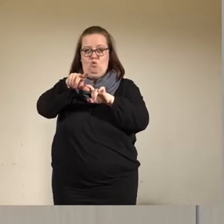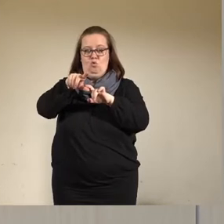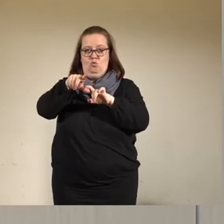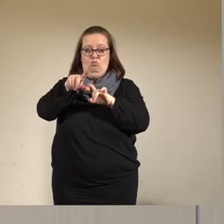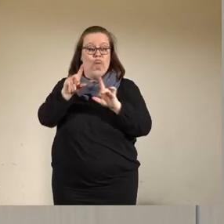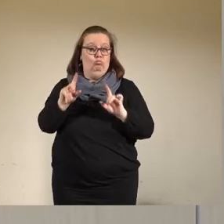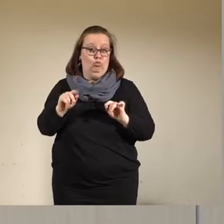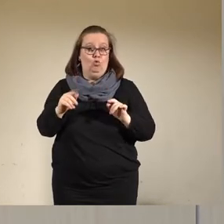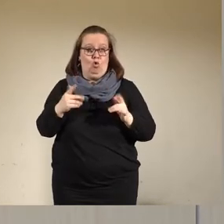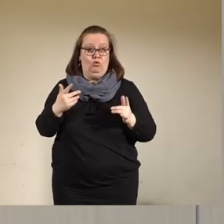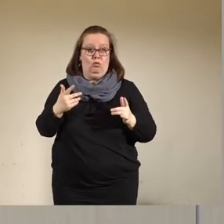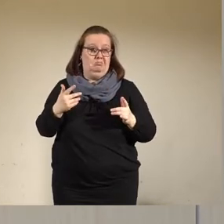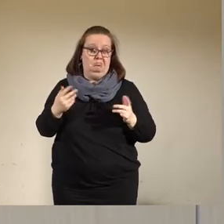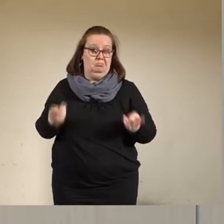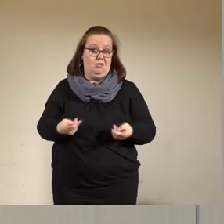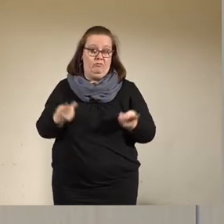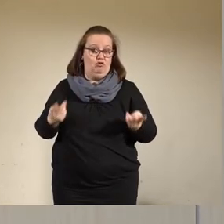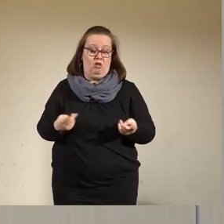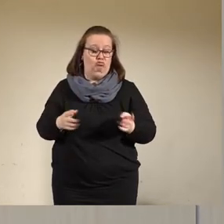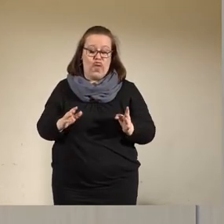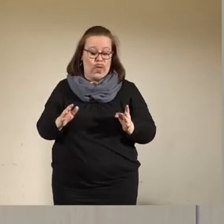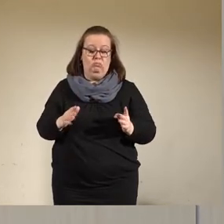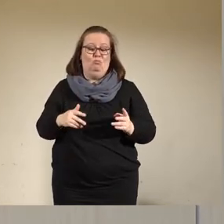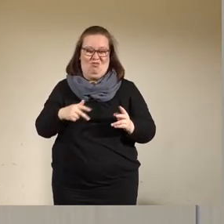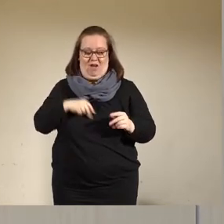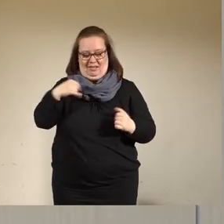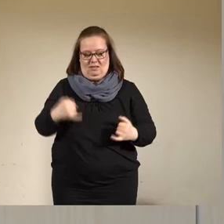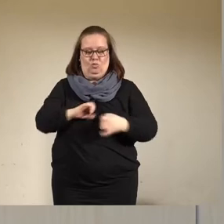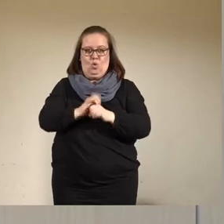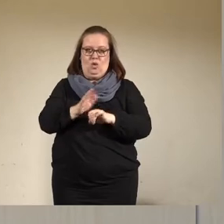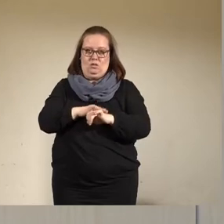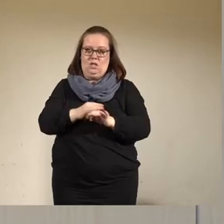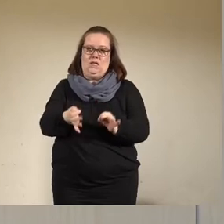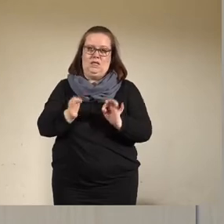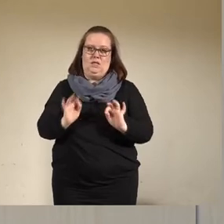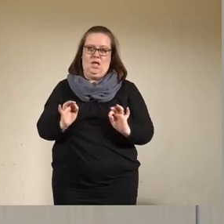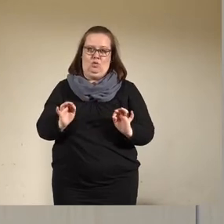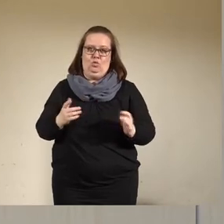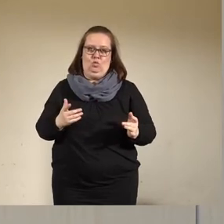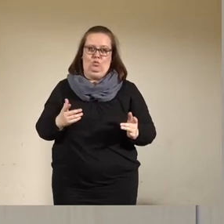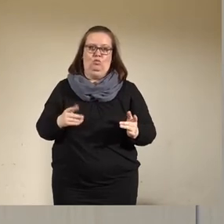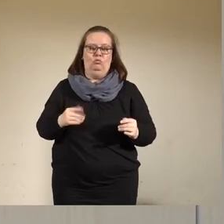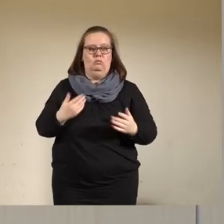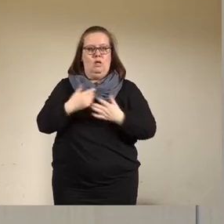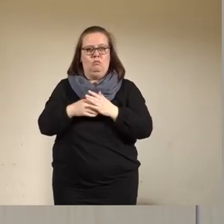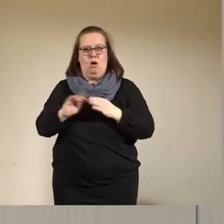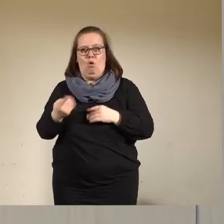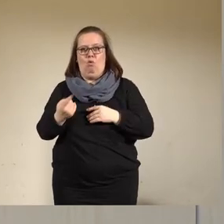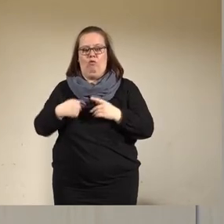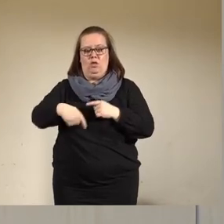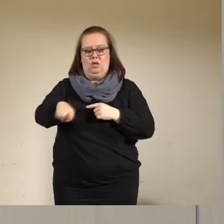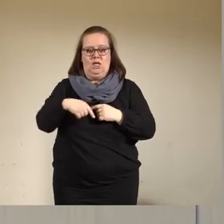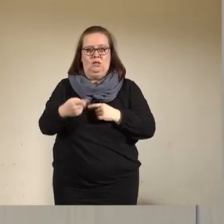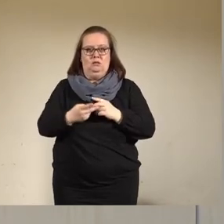das ist keine Selbstverständlichkeit, genau für die Zeit, in der wir uns befinden und für das, was auch in den